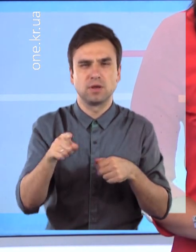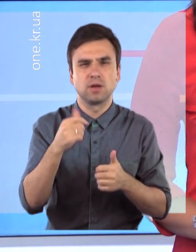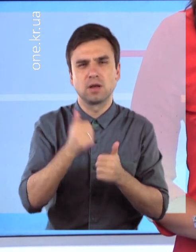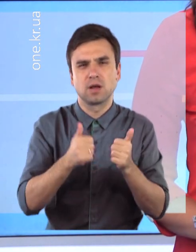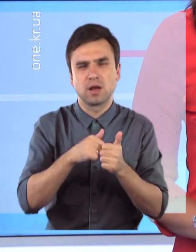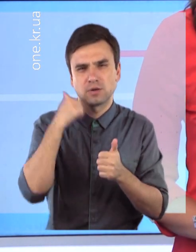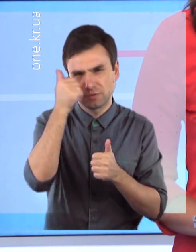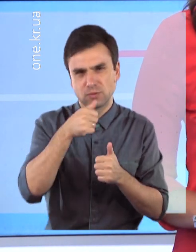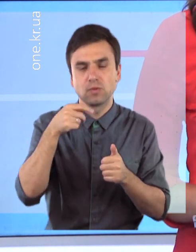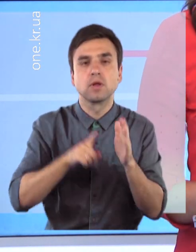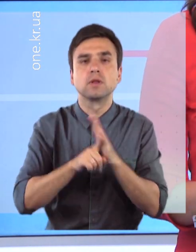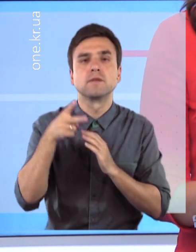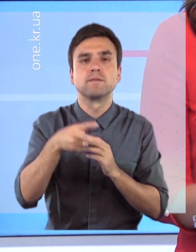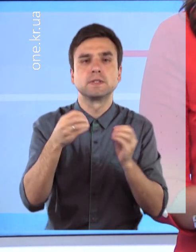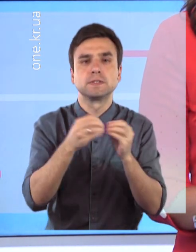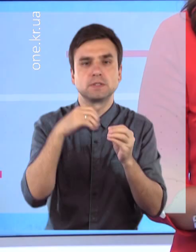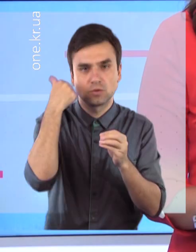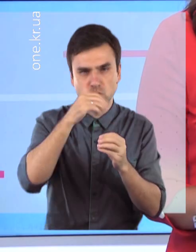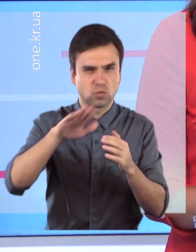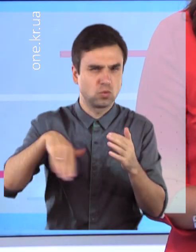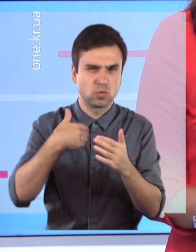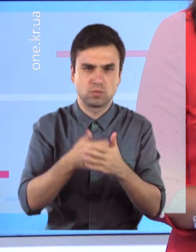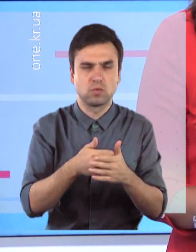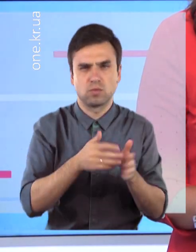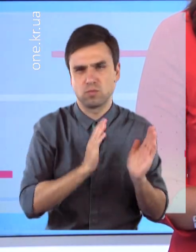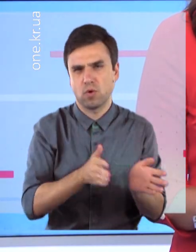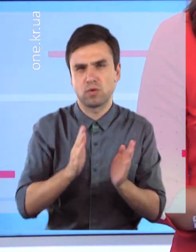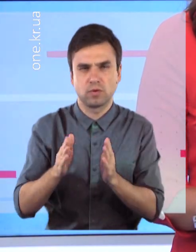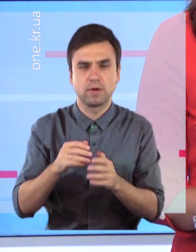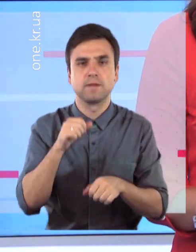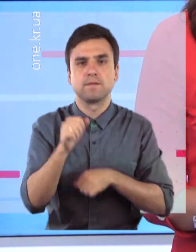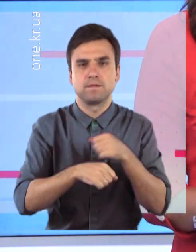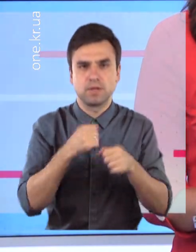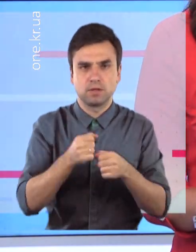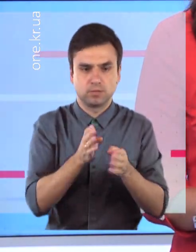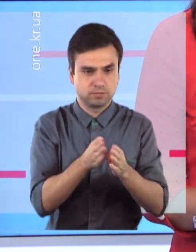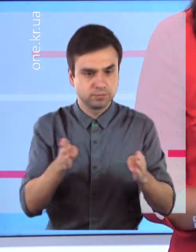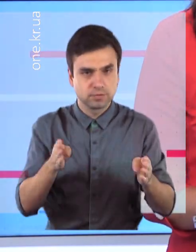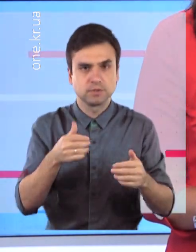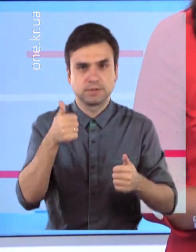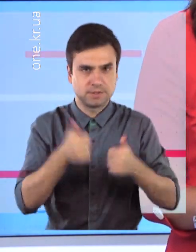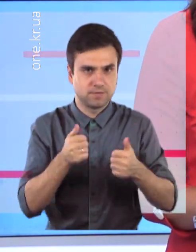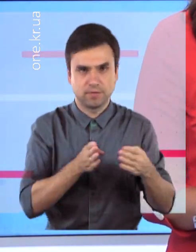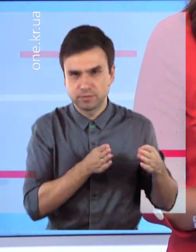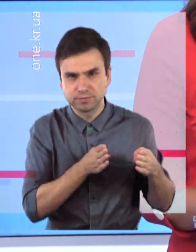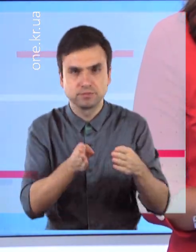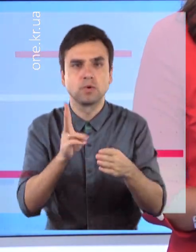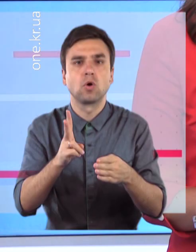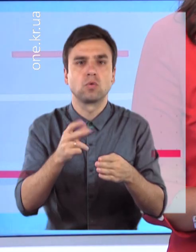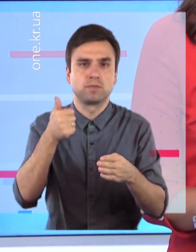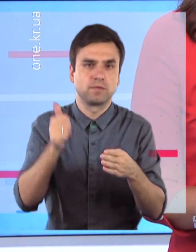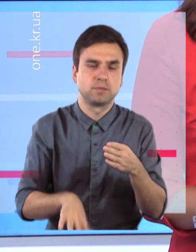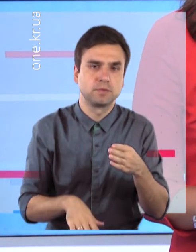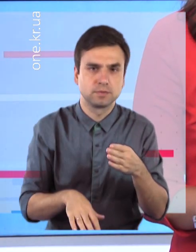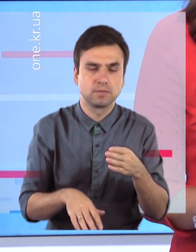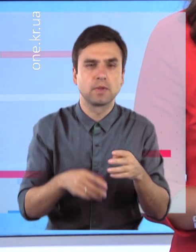велоперегонів. Вже за традицією, починаючи з 2010 року, інгульчани святкують день народження України за кермом